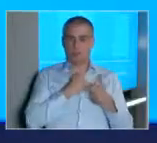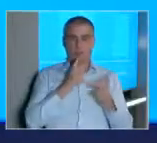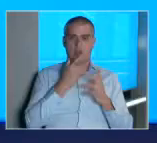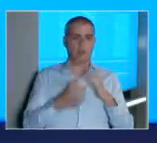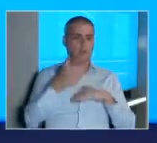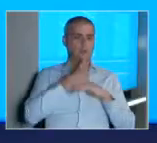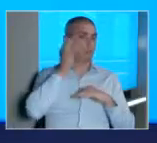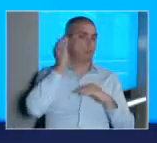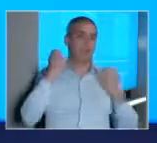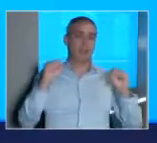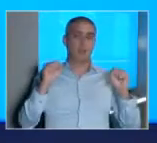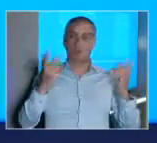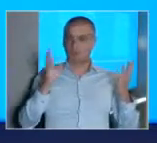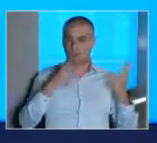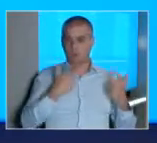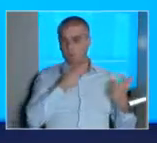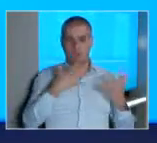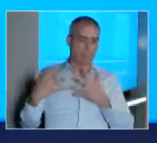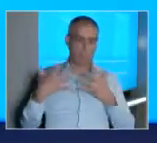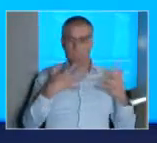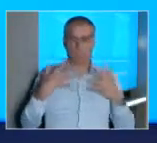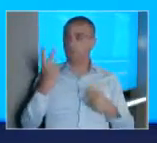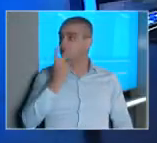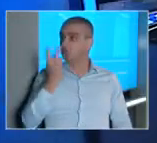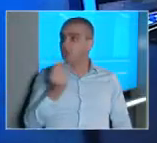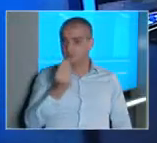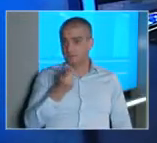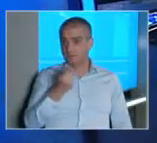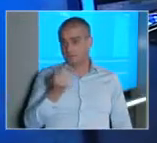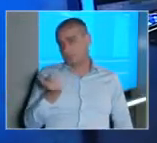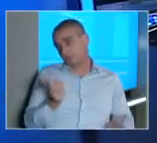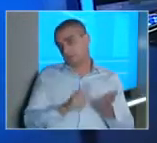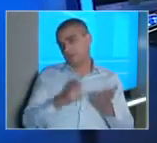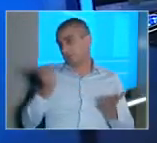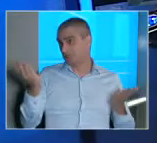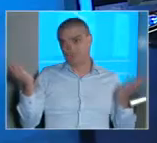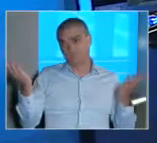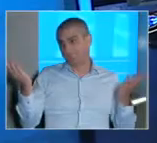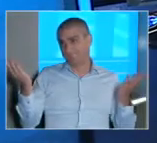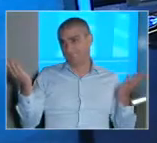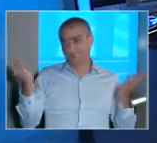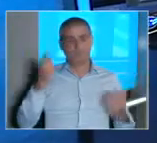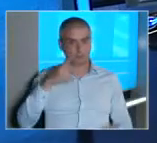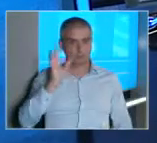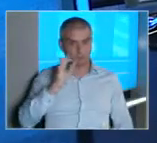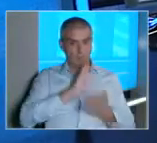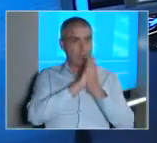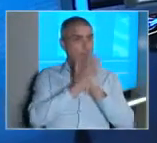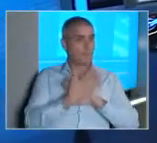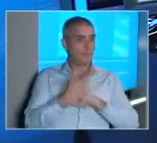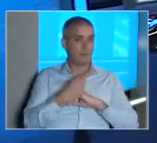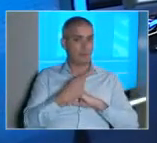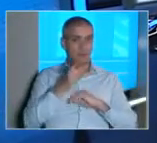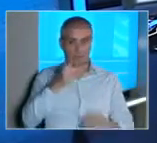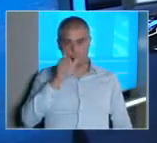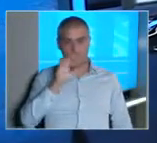לשים בראש אישה חילונית, יש להם מלכוד פנימי. שני הדברים לזכותם, דרך אגב. כן. חיליק בר, יש סיכוי למהפך?